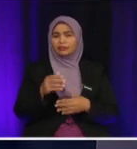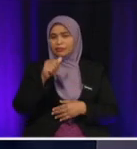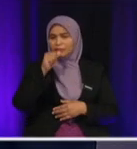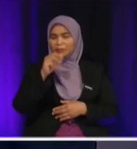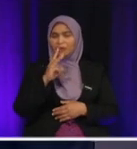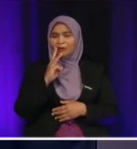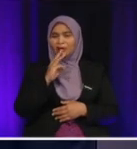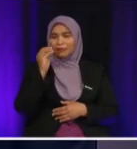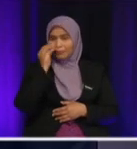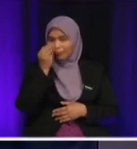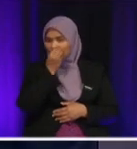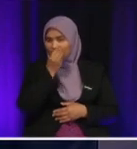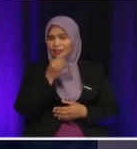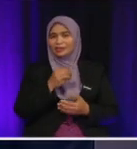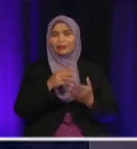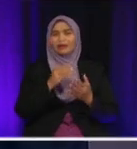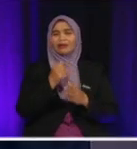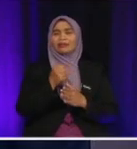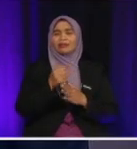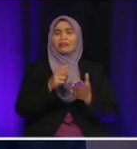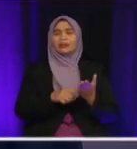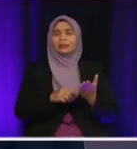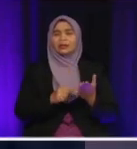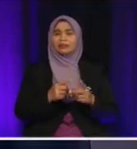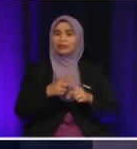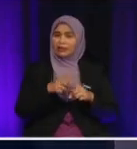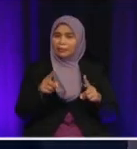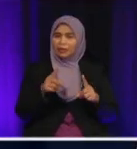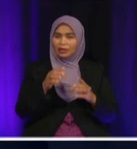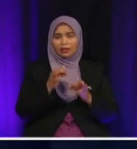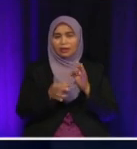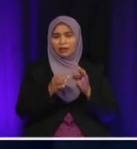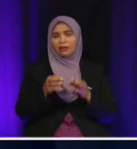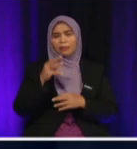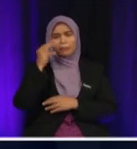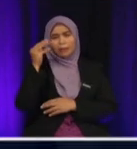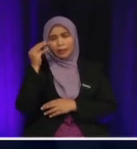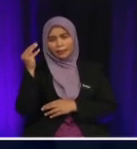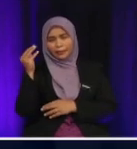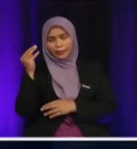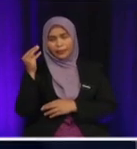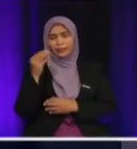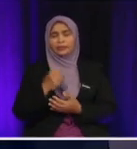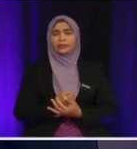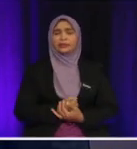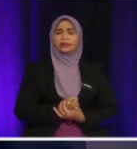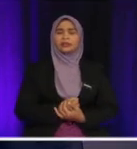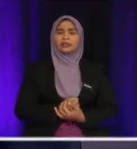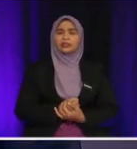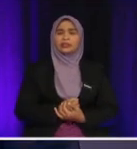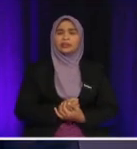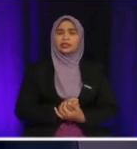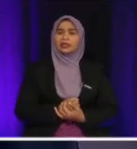air kicap je kan. Okey, adakah itu kalau memabukkan itu dinamakan arak atau dinamakan arak atau tidak